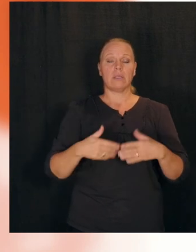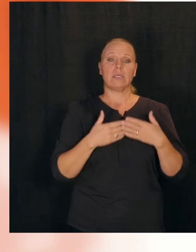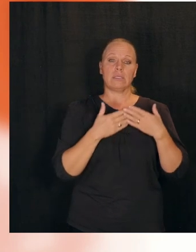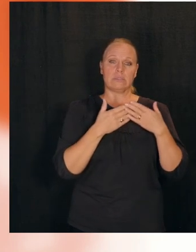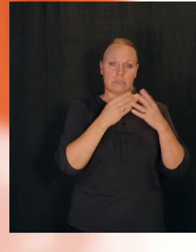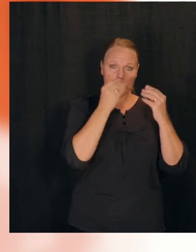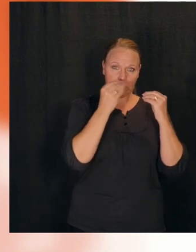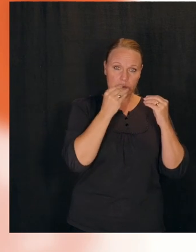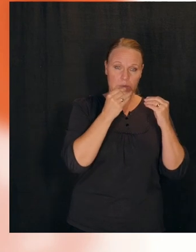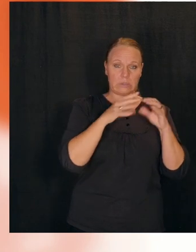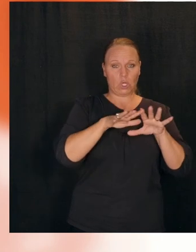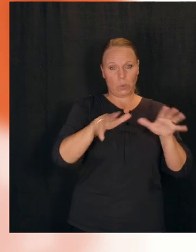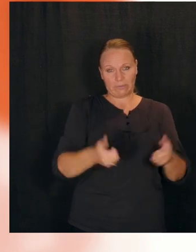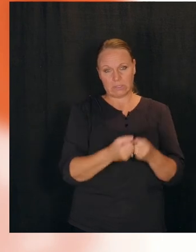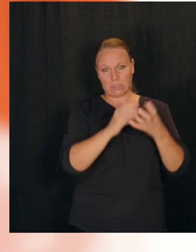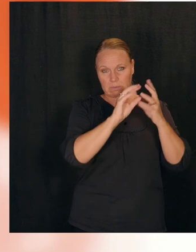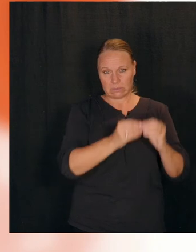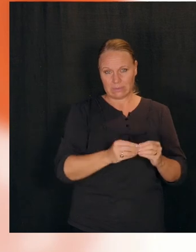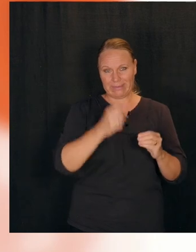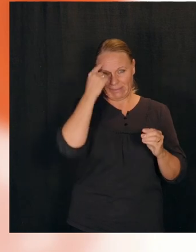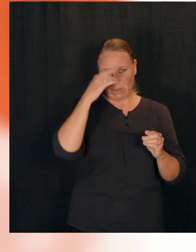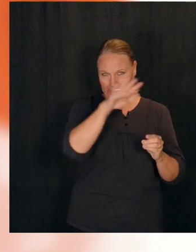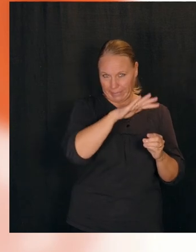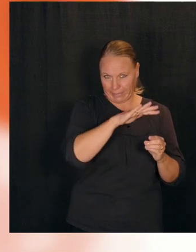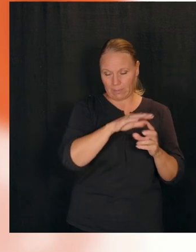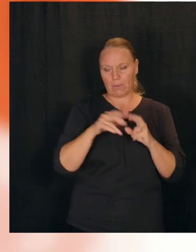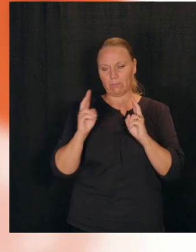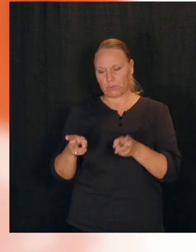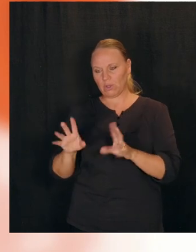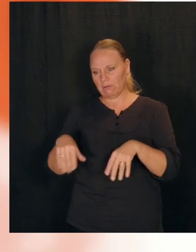design teori och en kurs